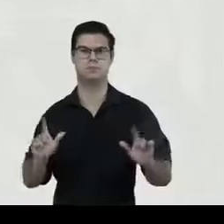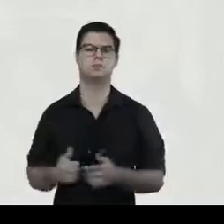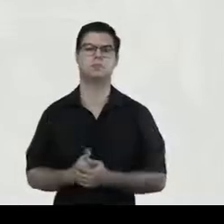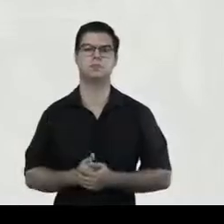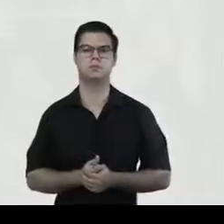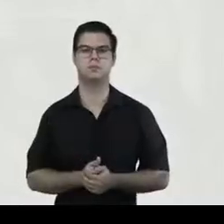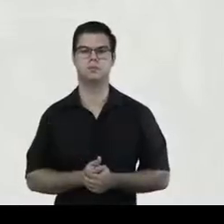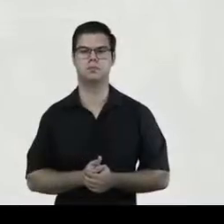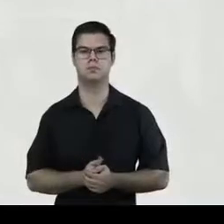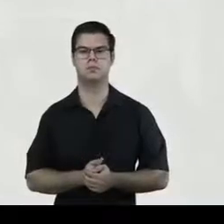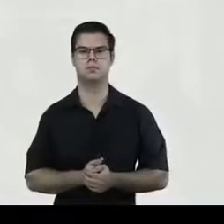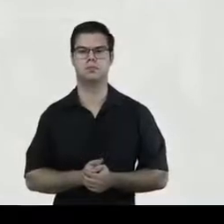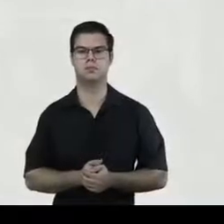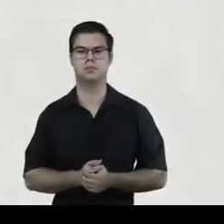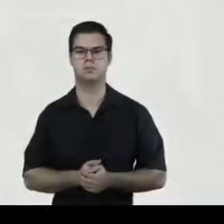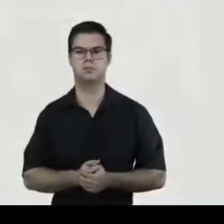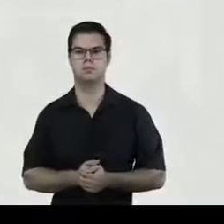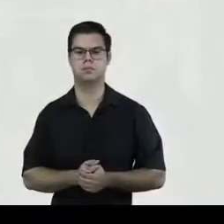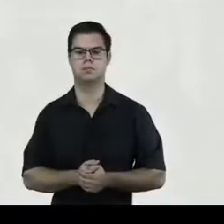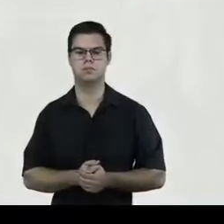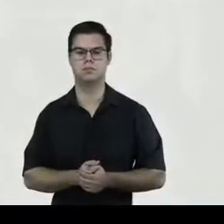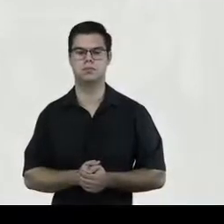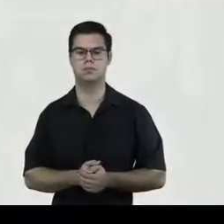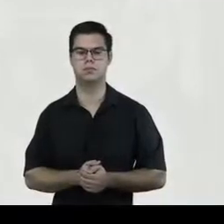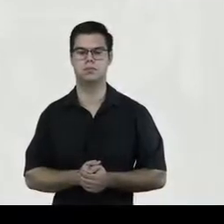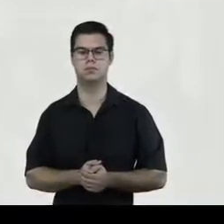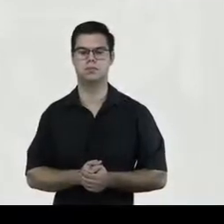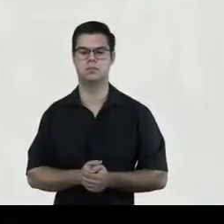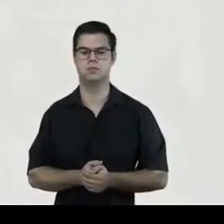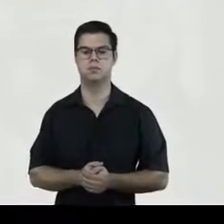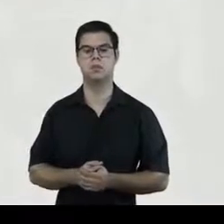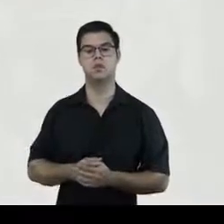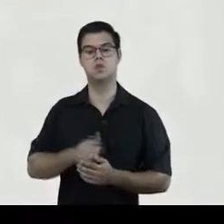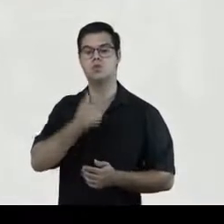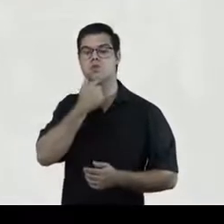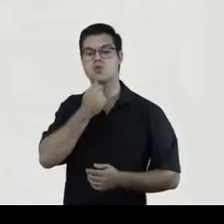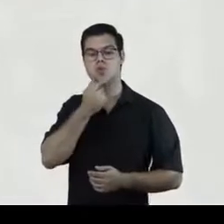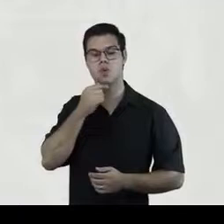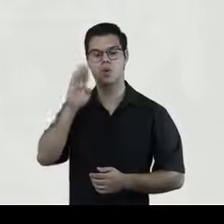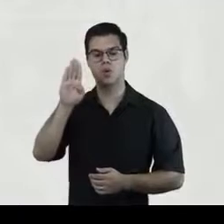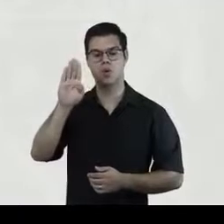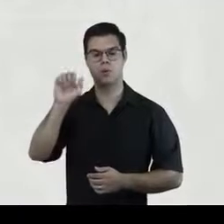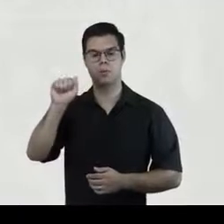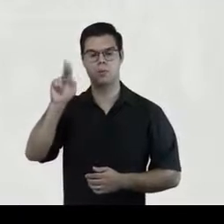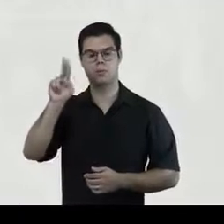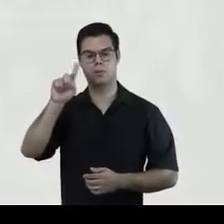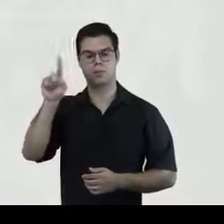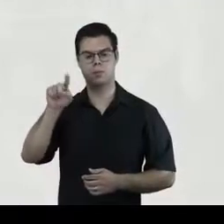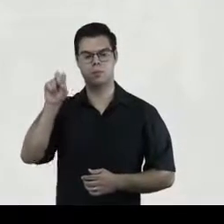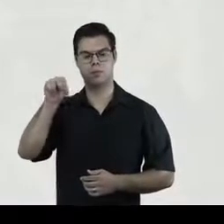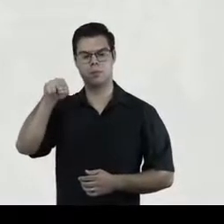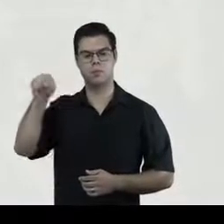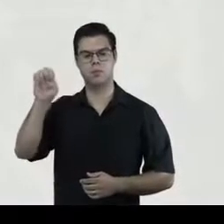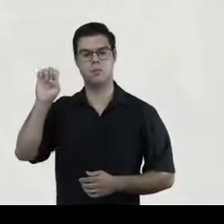Ce Beauzonnet, on le connaît, il est né en 1795, il est monté à Paris, il a fait une carrière à Paris.